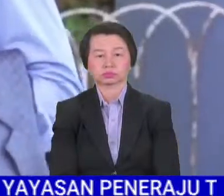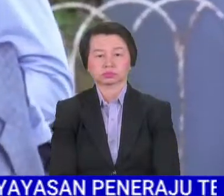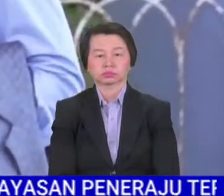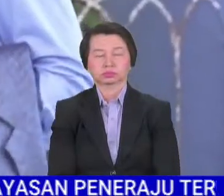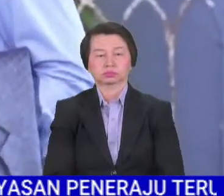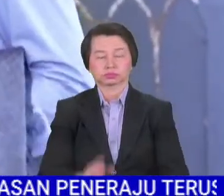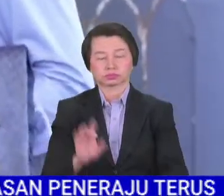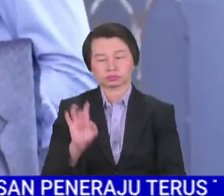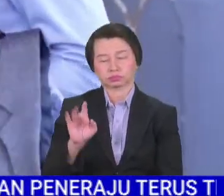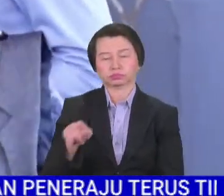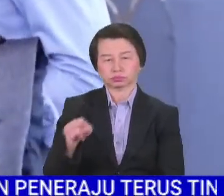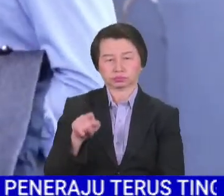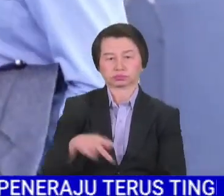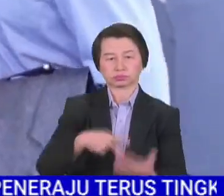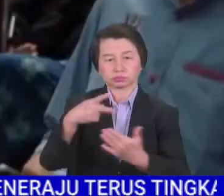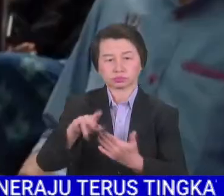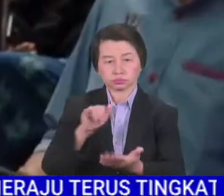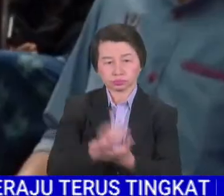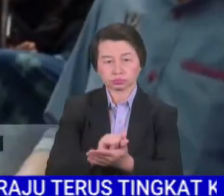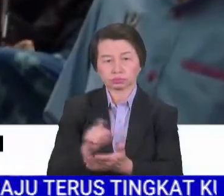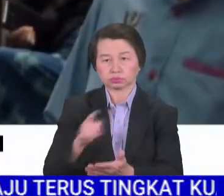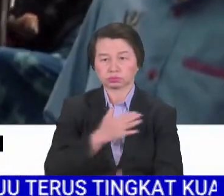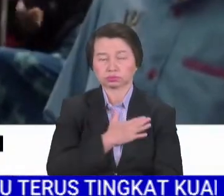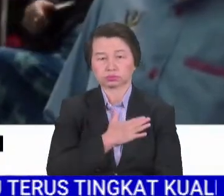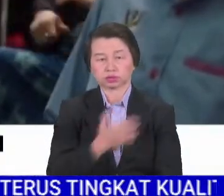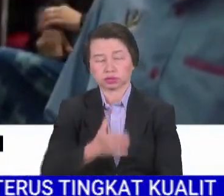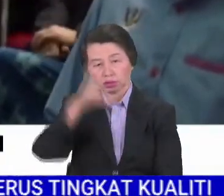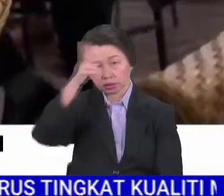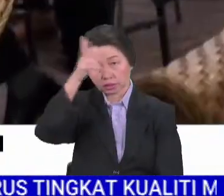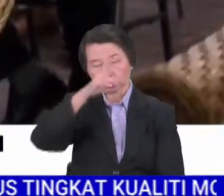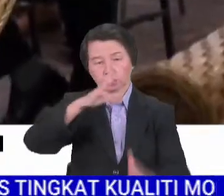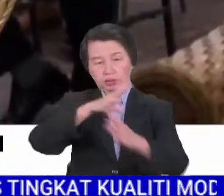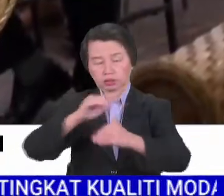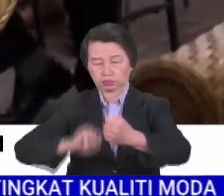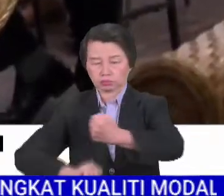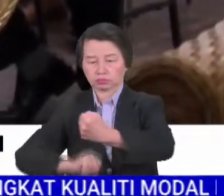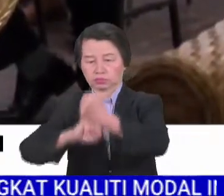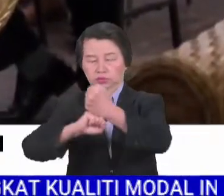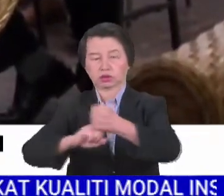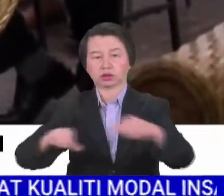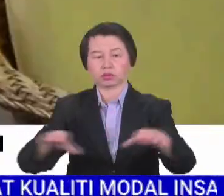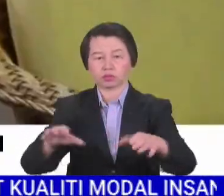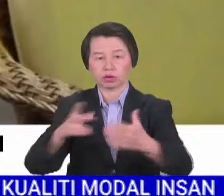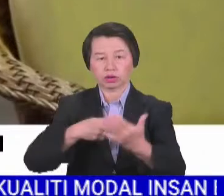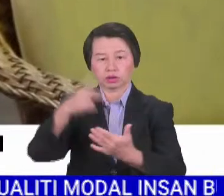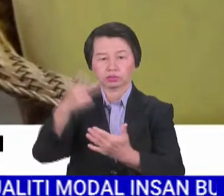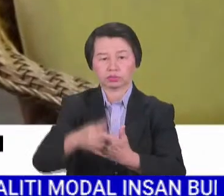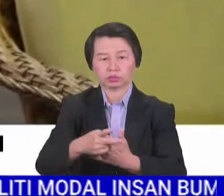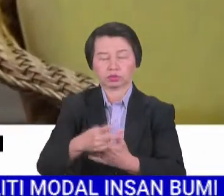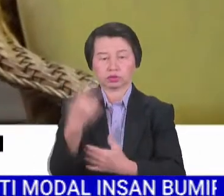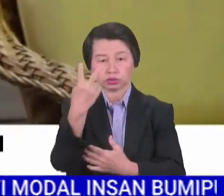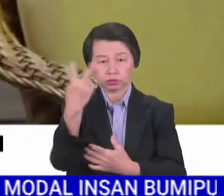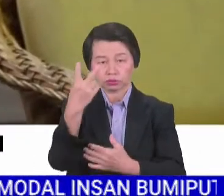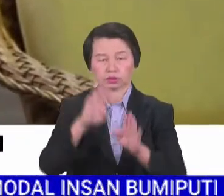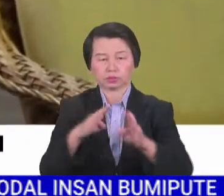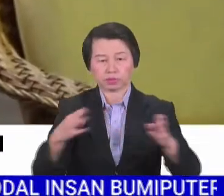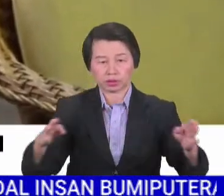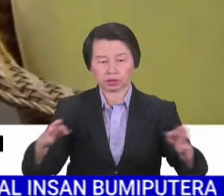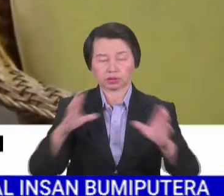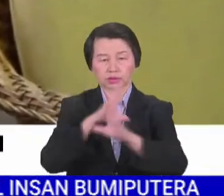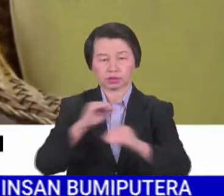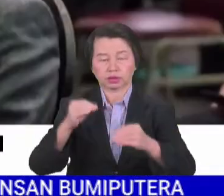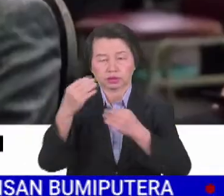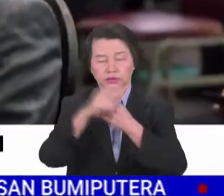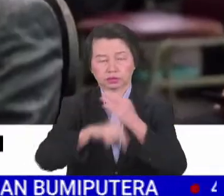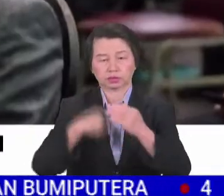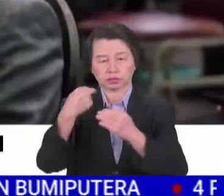Jelasnya, salah satu daripada inisiatif tersebut merupakan komitmen Kerajaan Sarawak untuk menyokong dan melaksanakan program Dwi Bahasa di LP Sarawak di